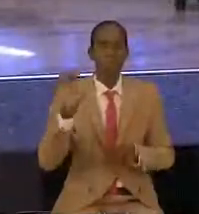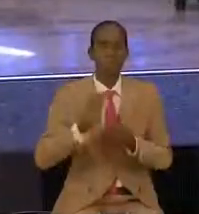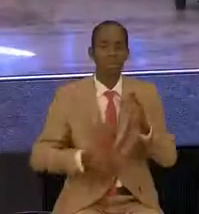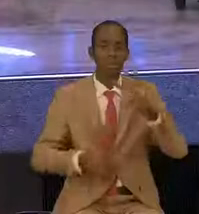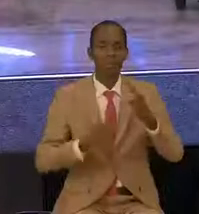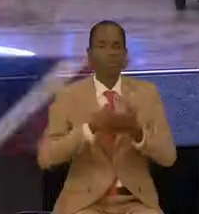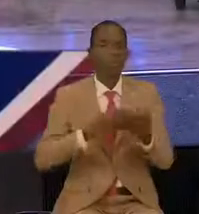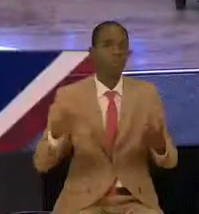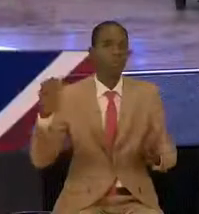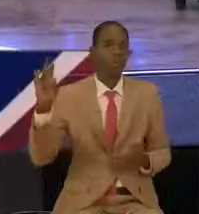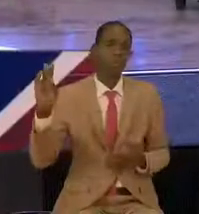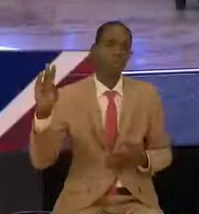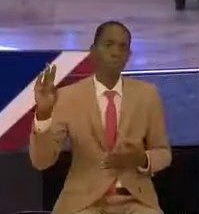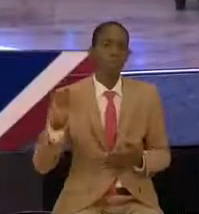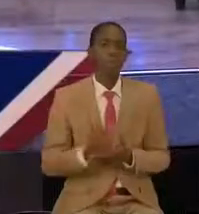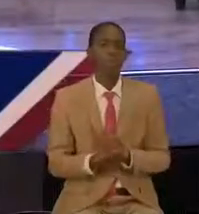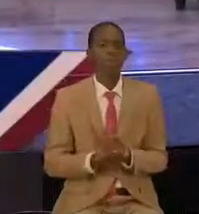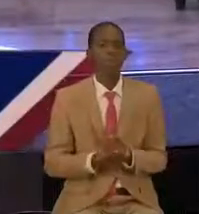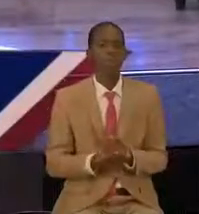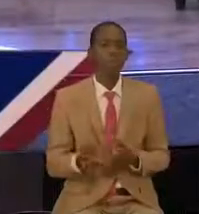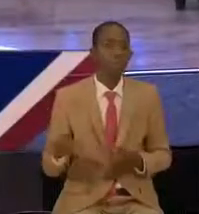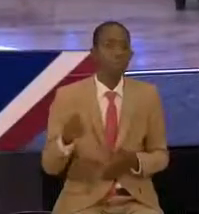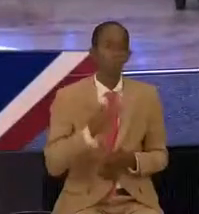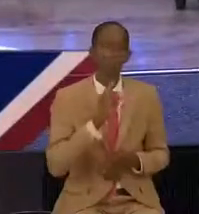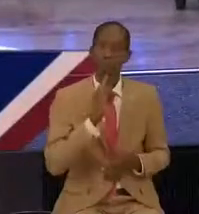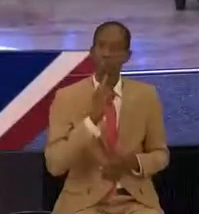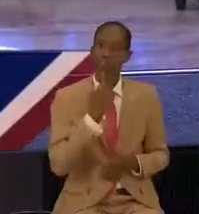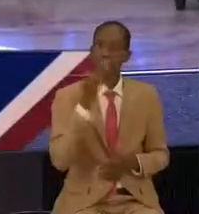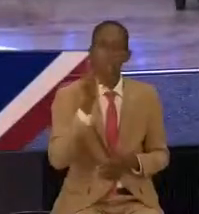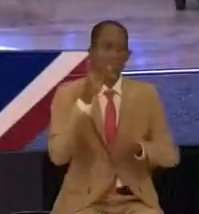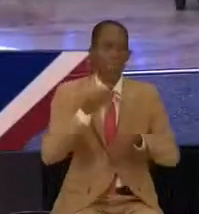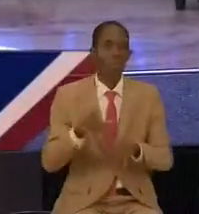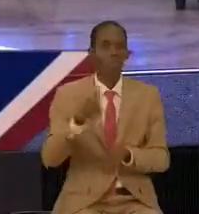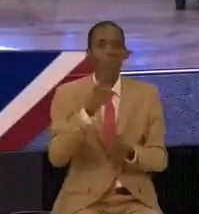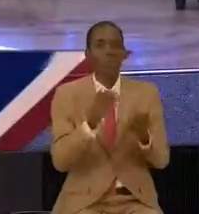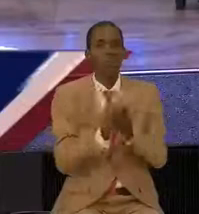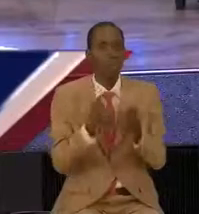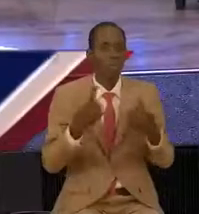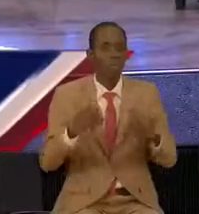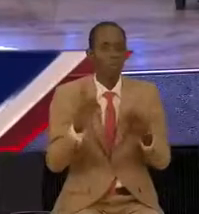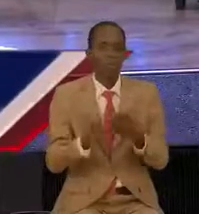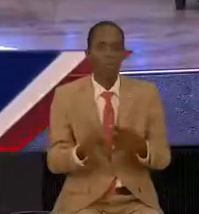Galates 4, 17. Le zèle qu'ils ont pour vous n'est pas pur.